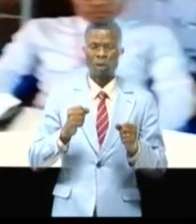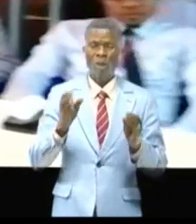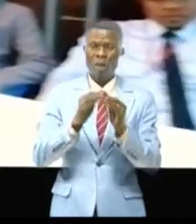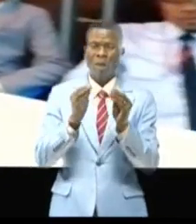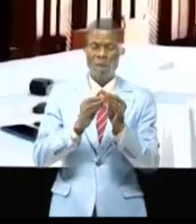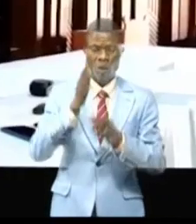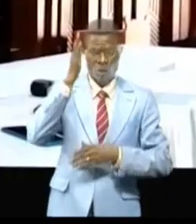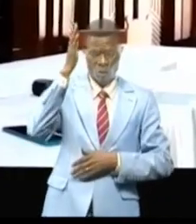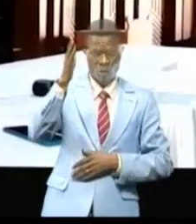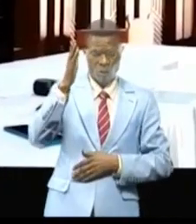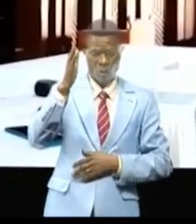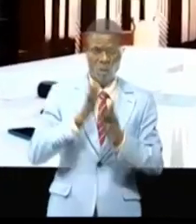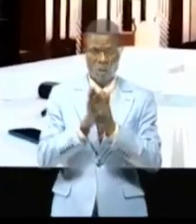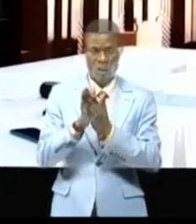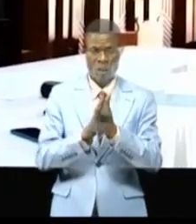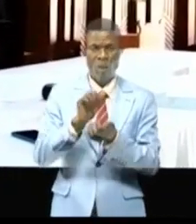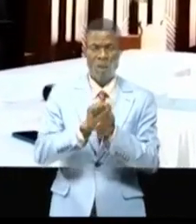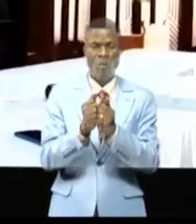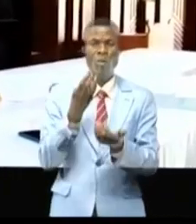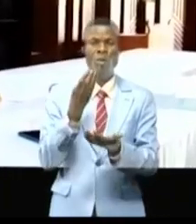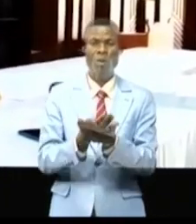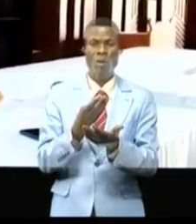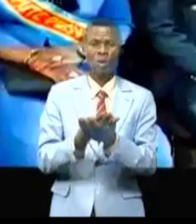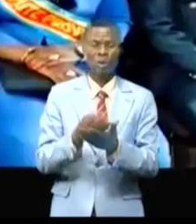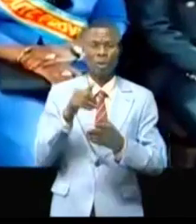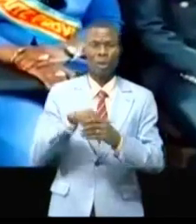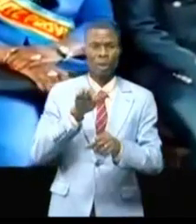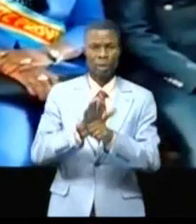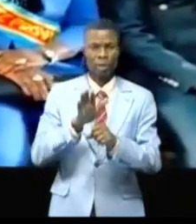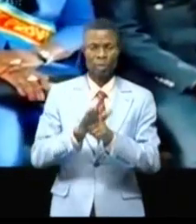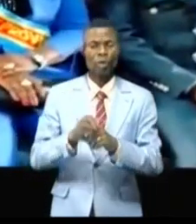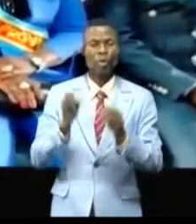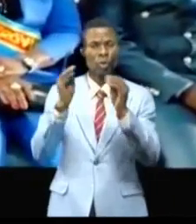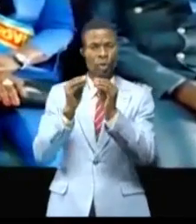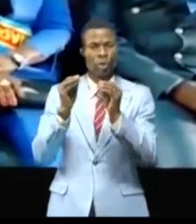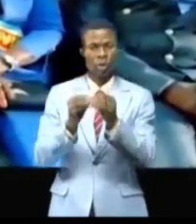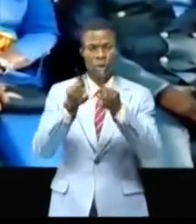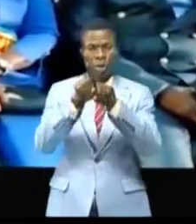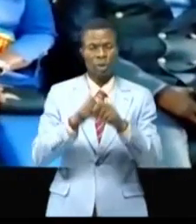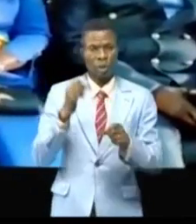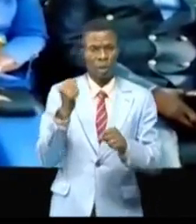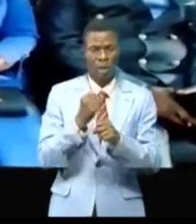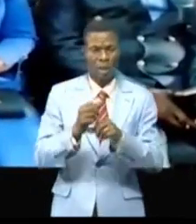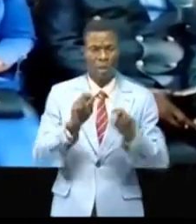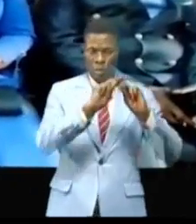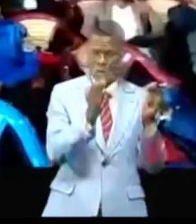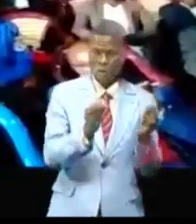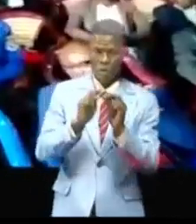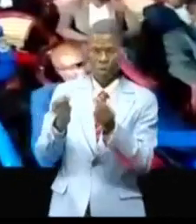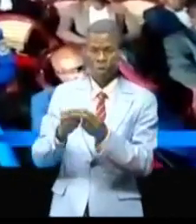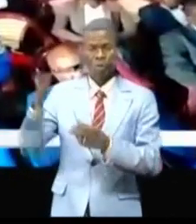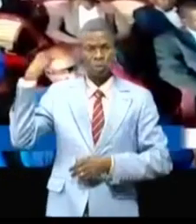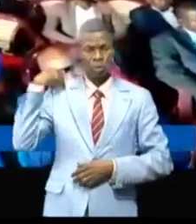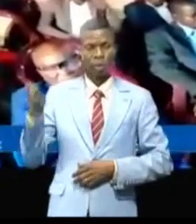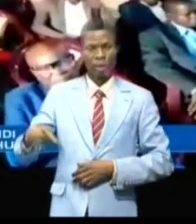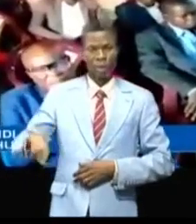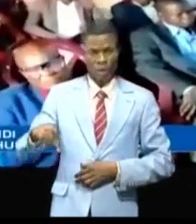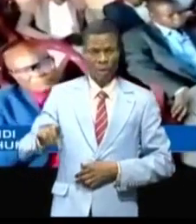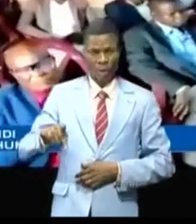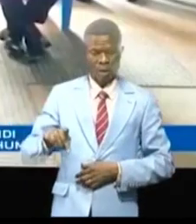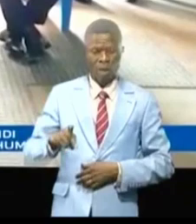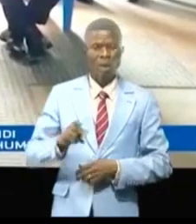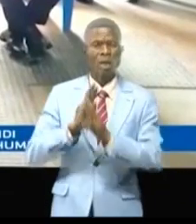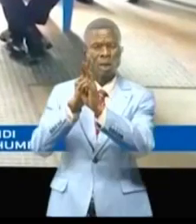sera essentiellement budgétaire, à travers les différentes plénières et autres travaux en commission. Ces élus provinciaux auront à